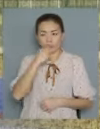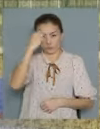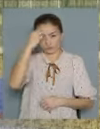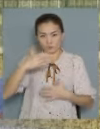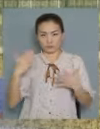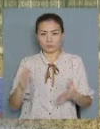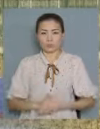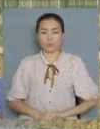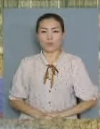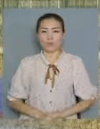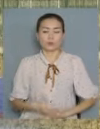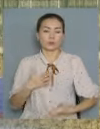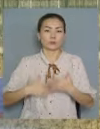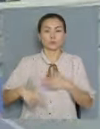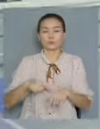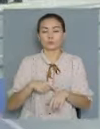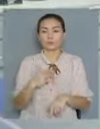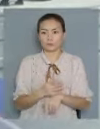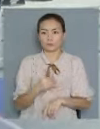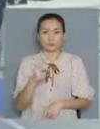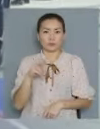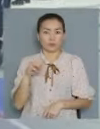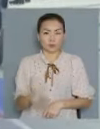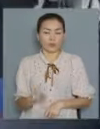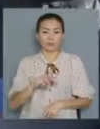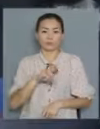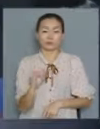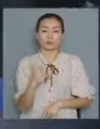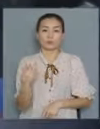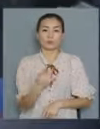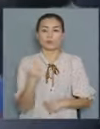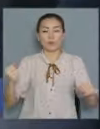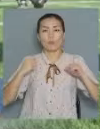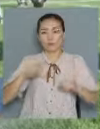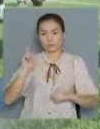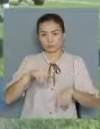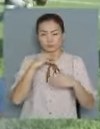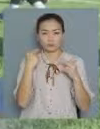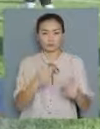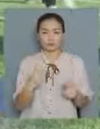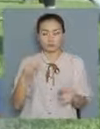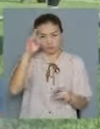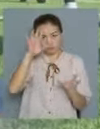салып атқандарына, бізді қуаныштымыз. 100 жыл ішінде Ембілік мұнай мекемесі тек спортқа ғана көңіл бөлмей, аз